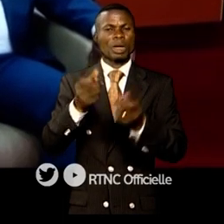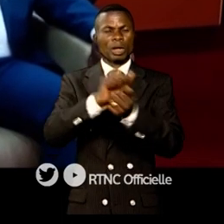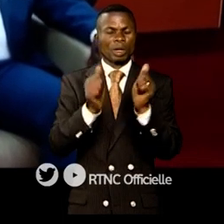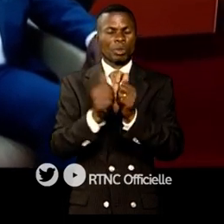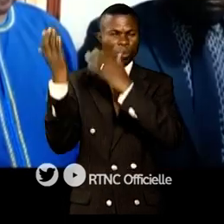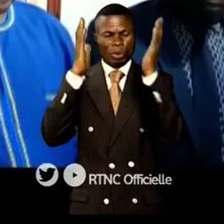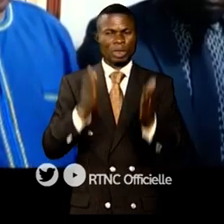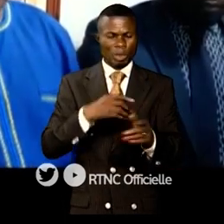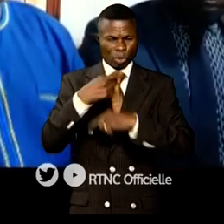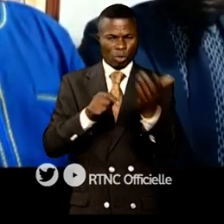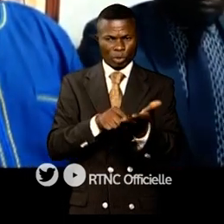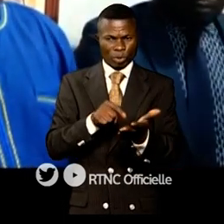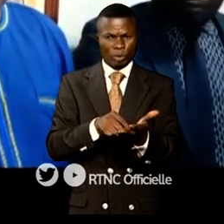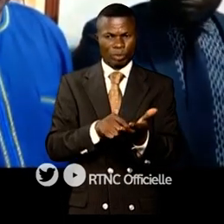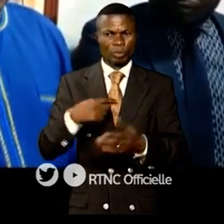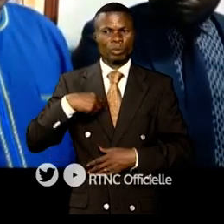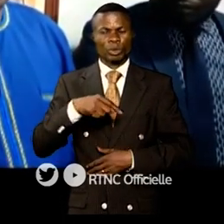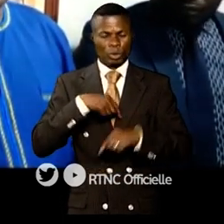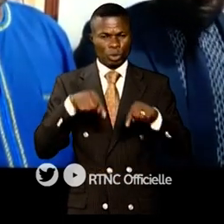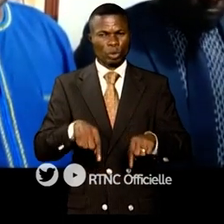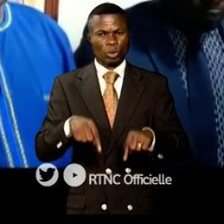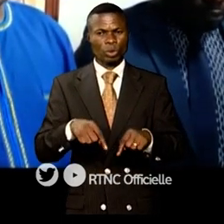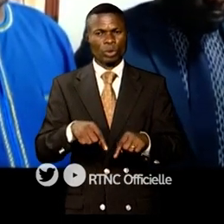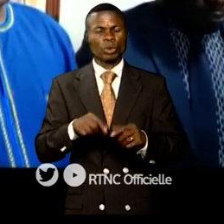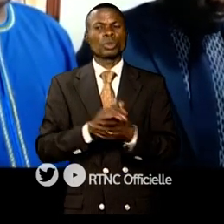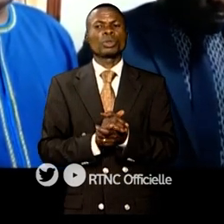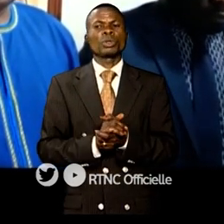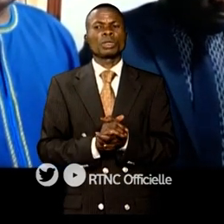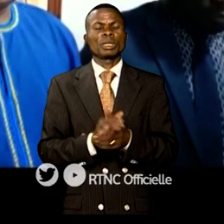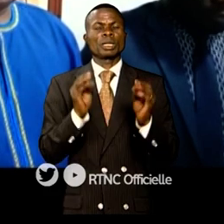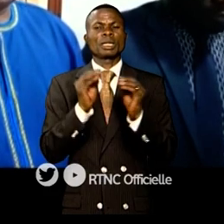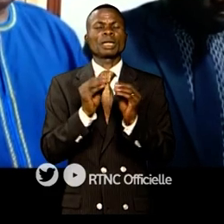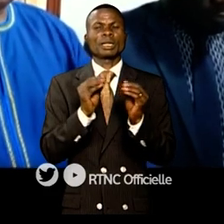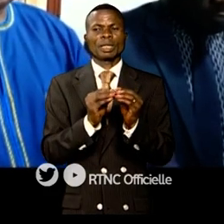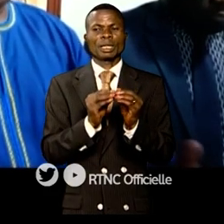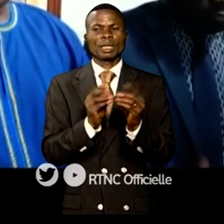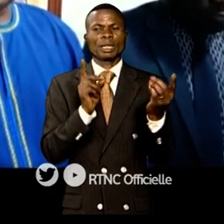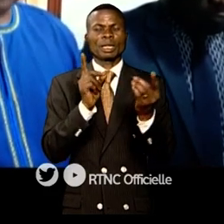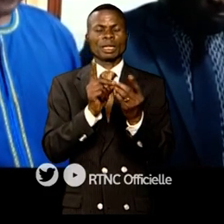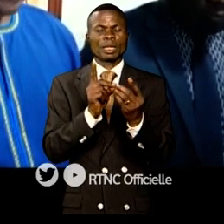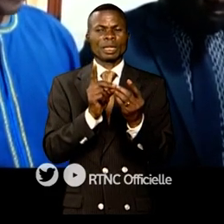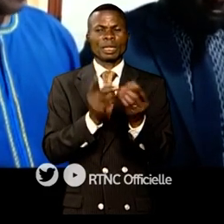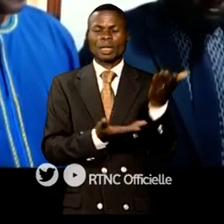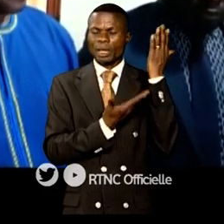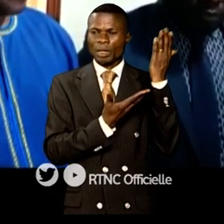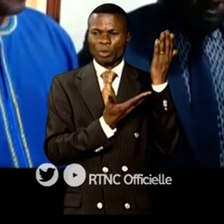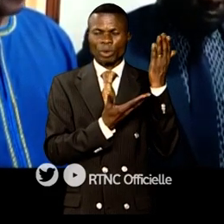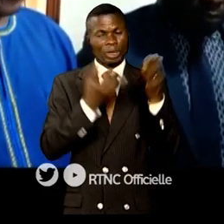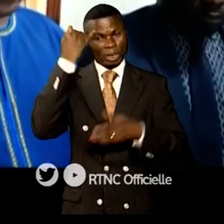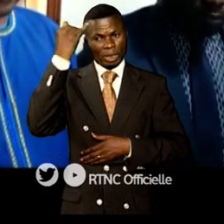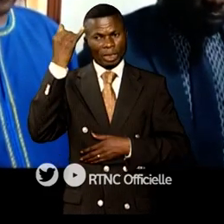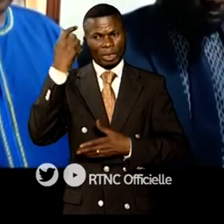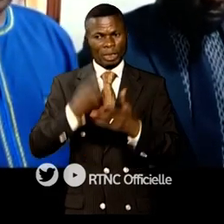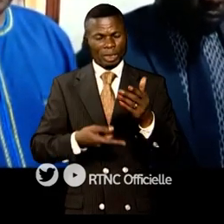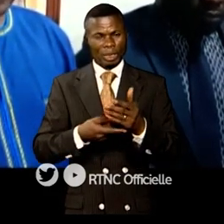des transports. Ce qui nous amène aujourd'hui ici, c'est une rencontre dans le cadre des pays